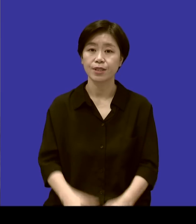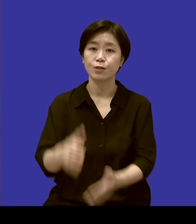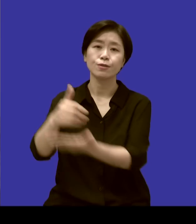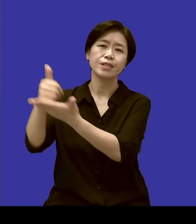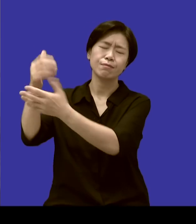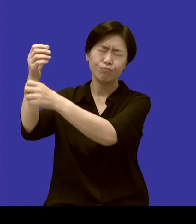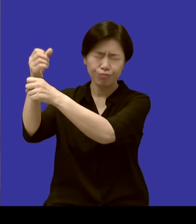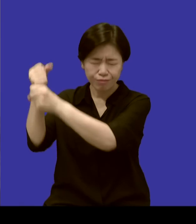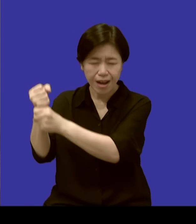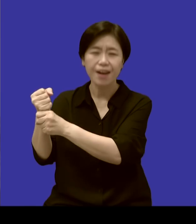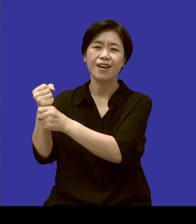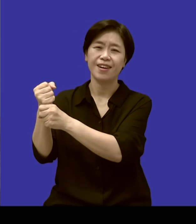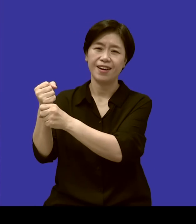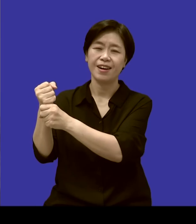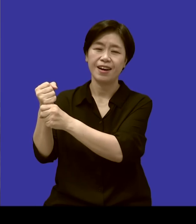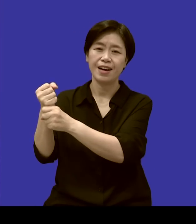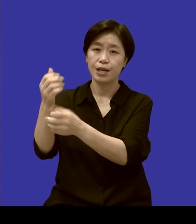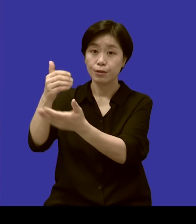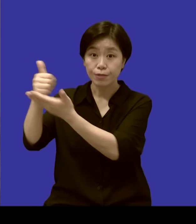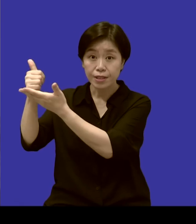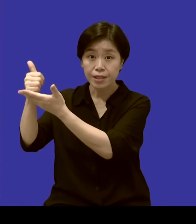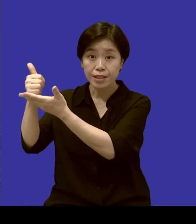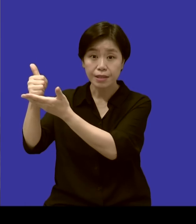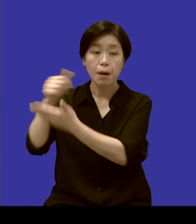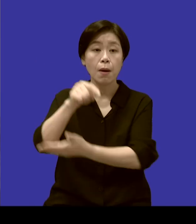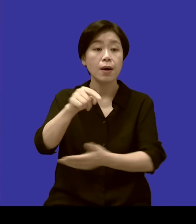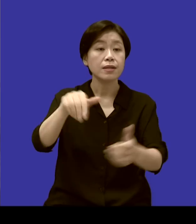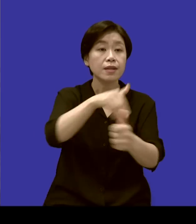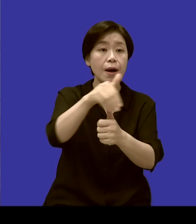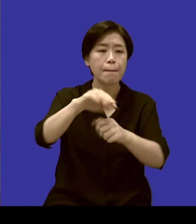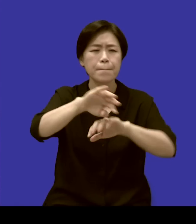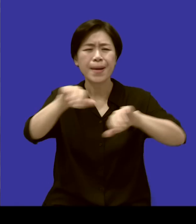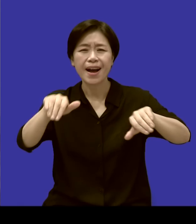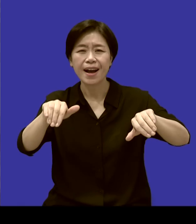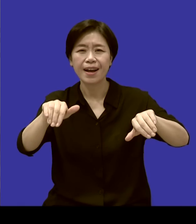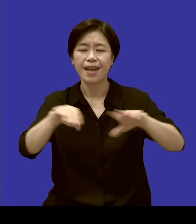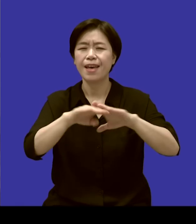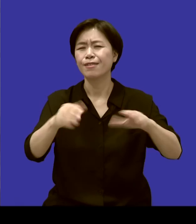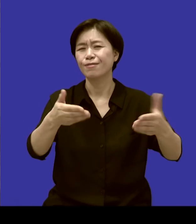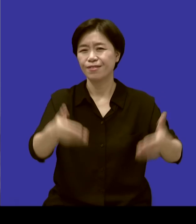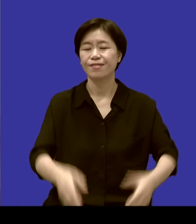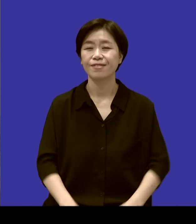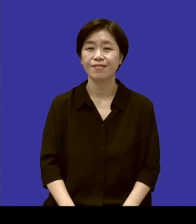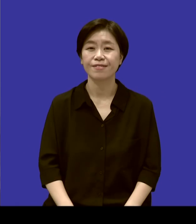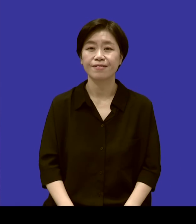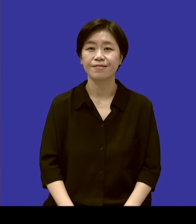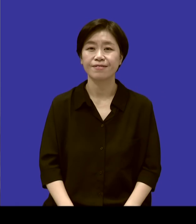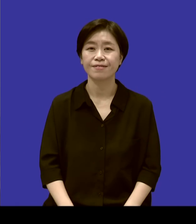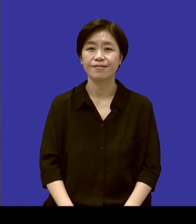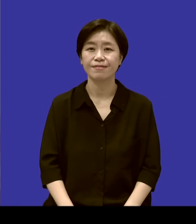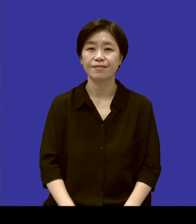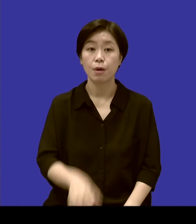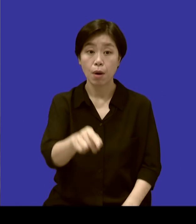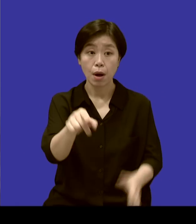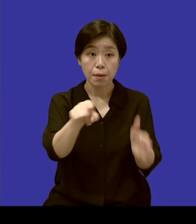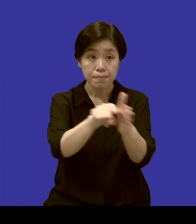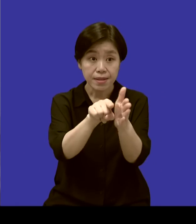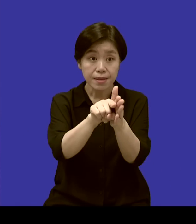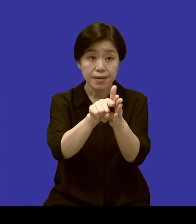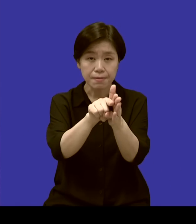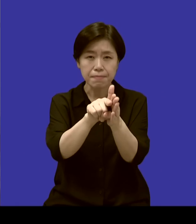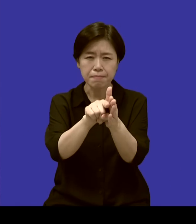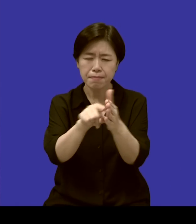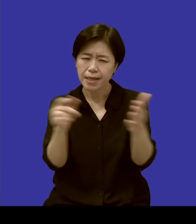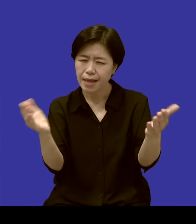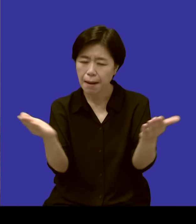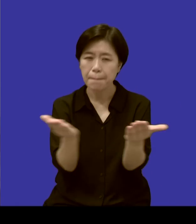주님을 붙잡으면 네. 주님께서 그 상황에 개입하시고 또 그 믿음의 눈높이에 맞게